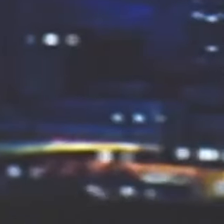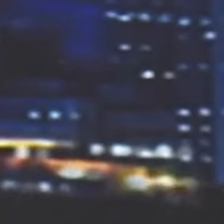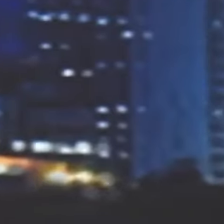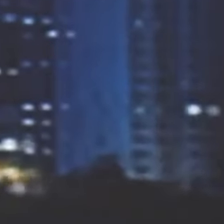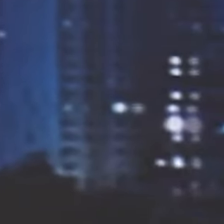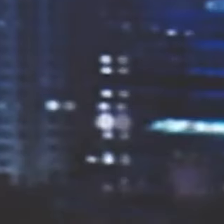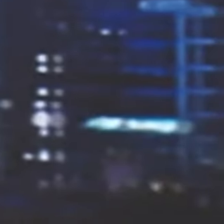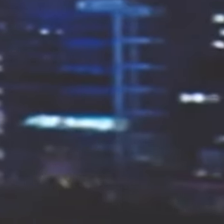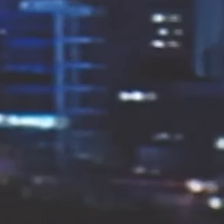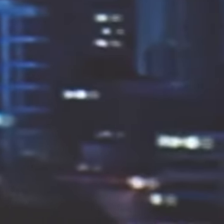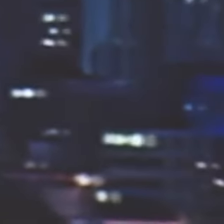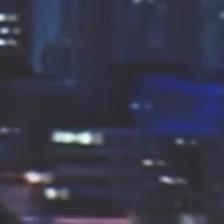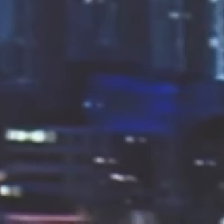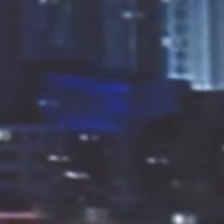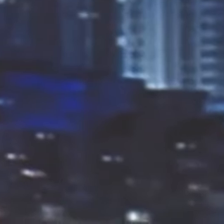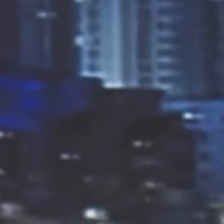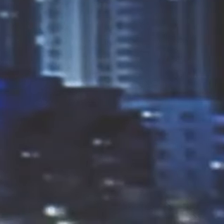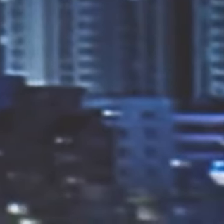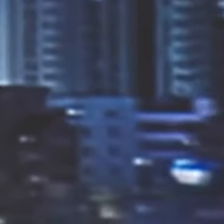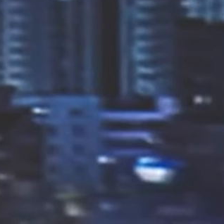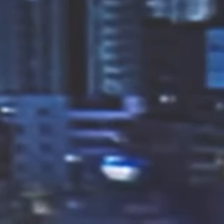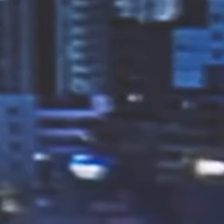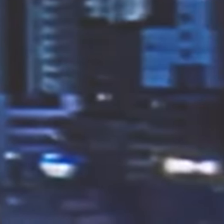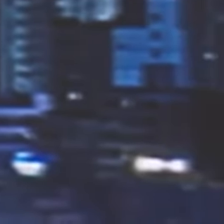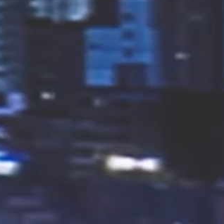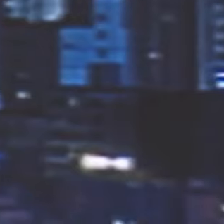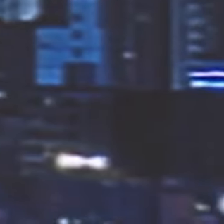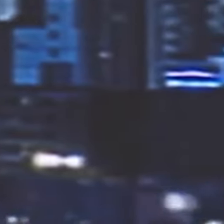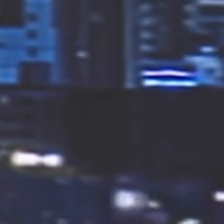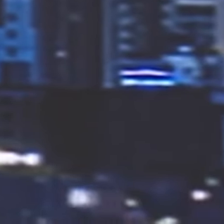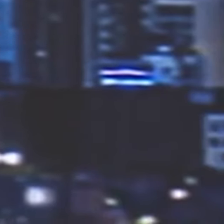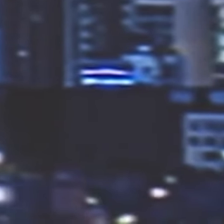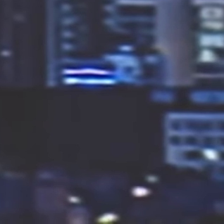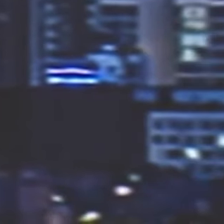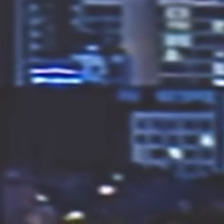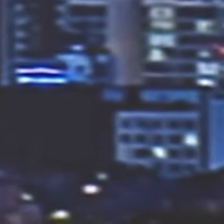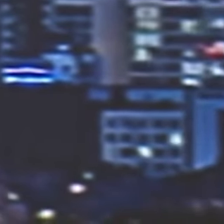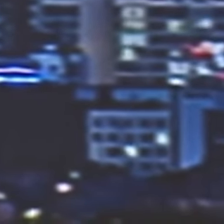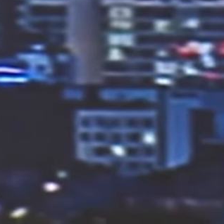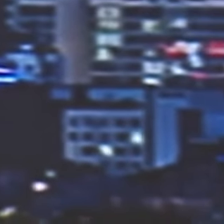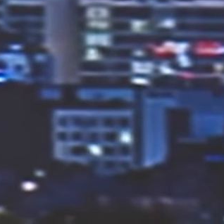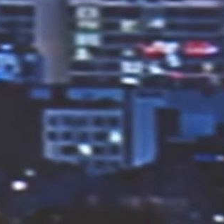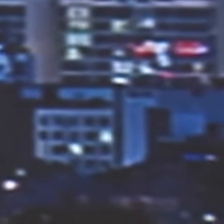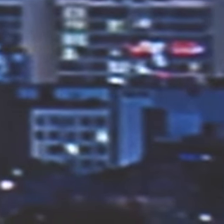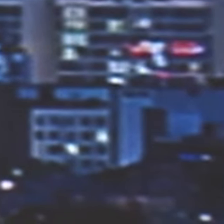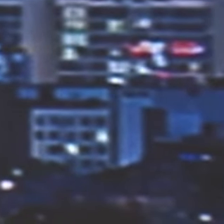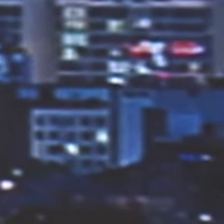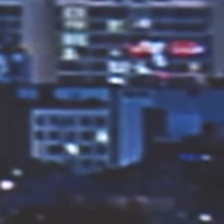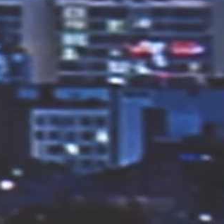JTBC 뉴스를 시청해 주신 여러분 고맙습니다. 저희는 저녁 6시 50분 뉴스룸에서 뵙겠습니다.